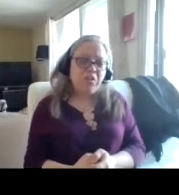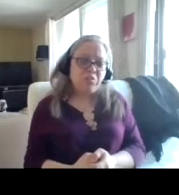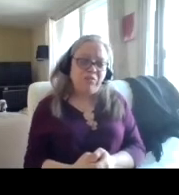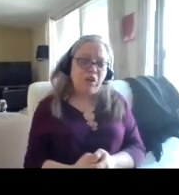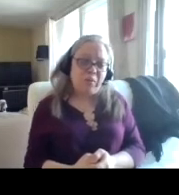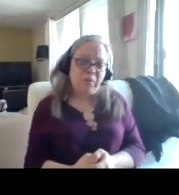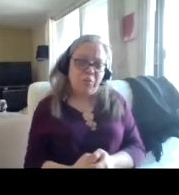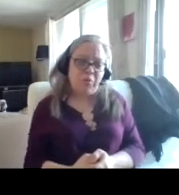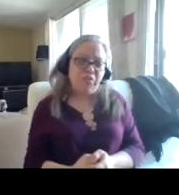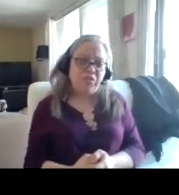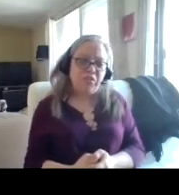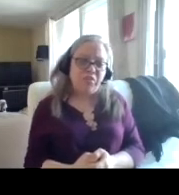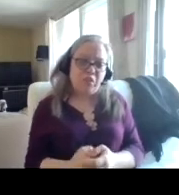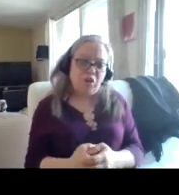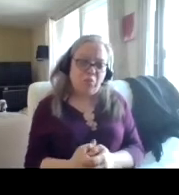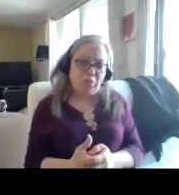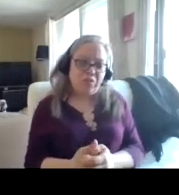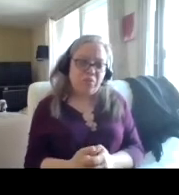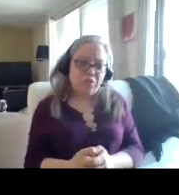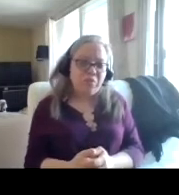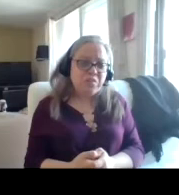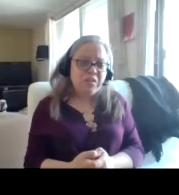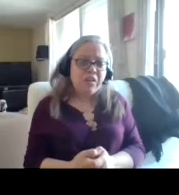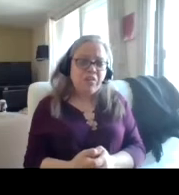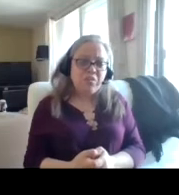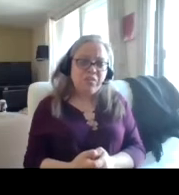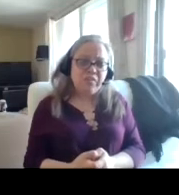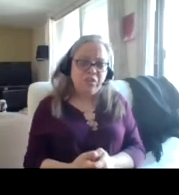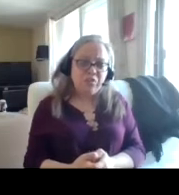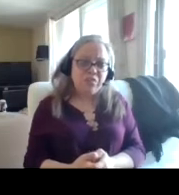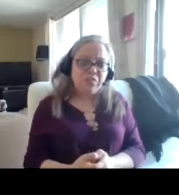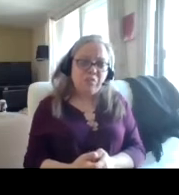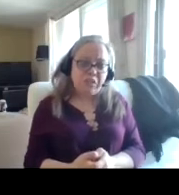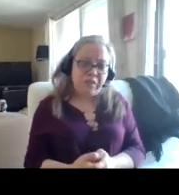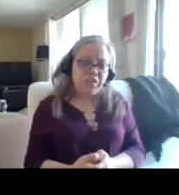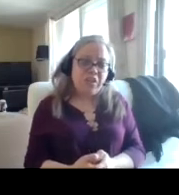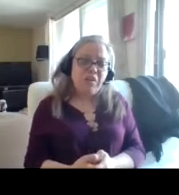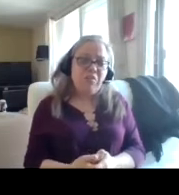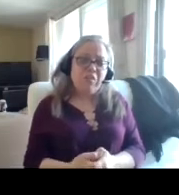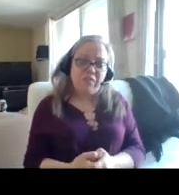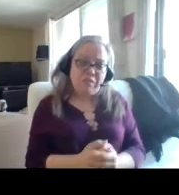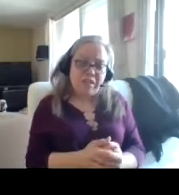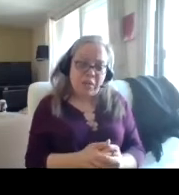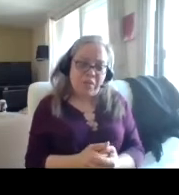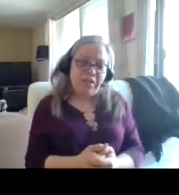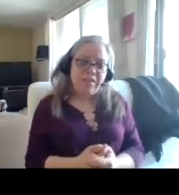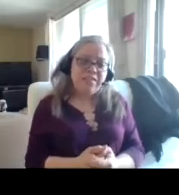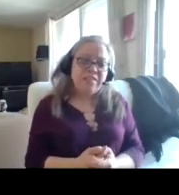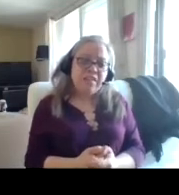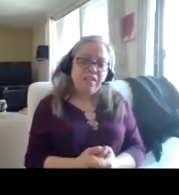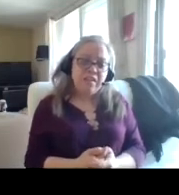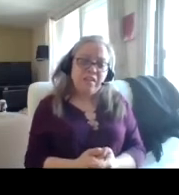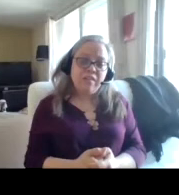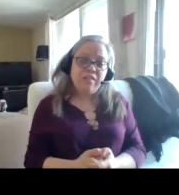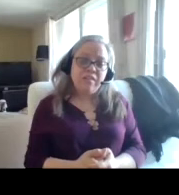Mais je mettrai en évidence quelques-uns, notamment les déficits immunitaires ou les troubles auto-immuns, les gens atteints